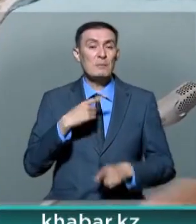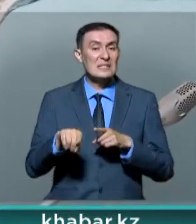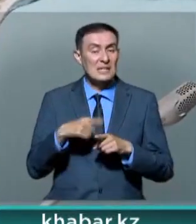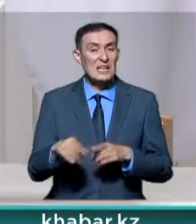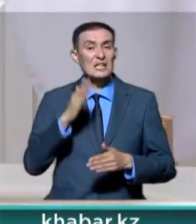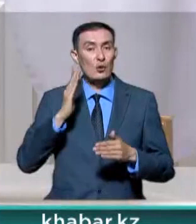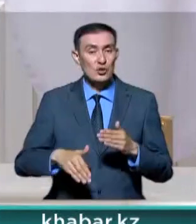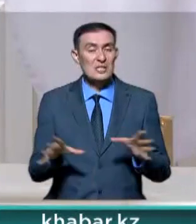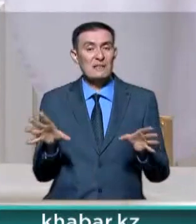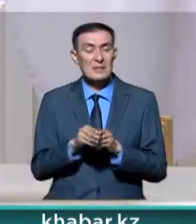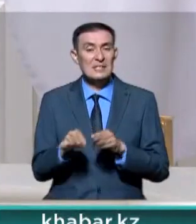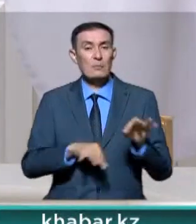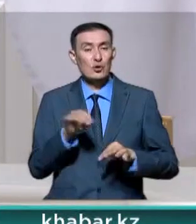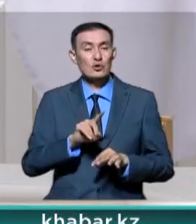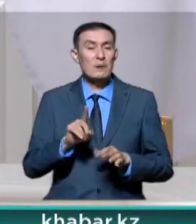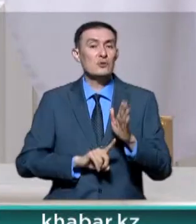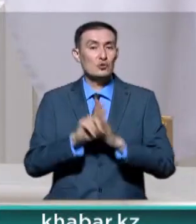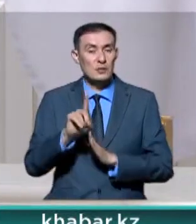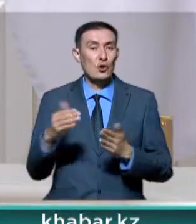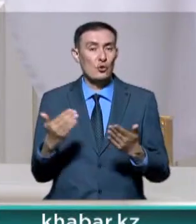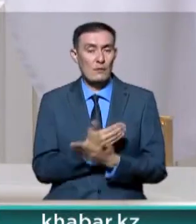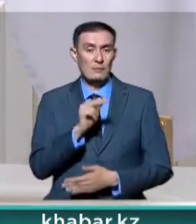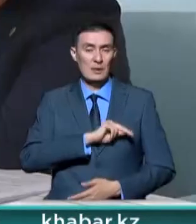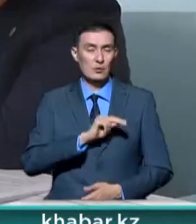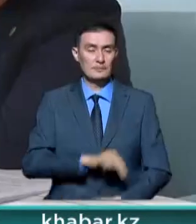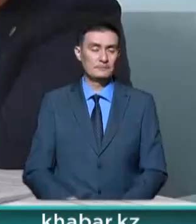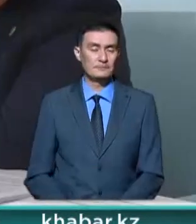поскорее завершить совместные проекты, чтобы приступить к новым.